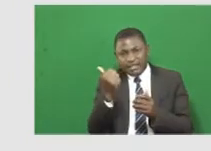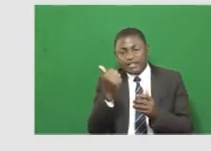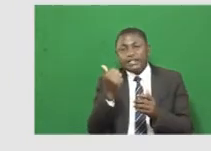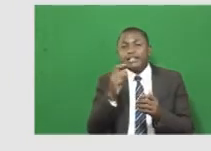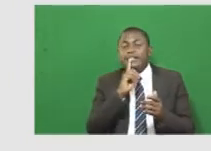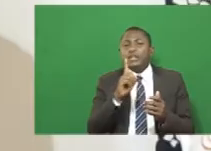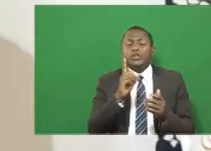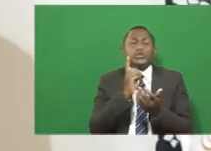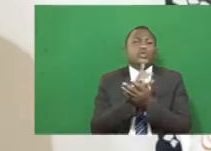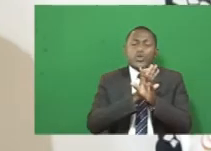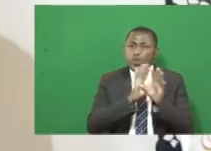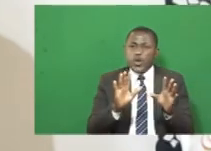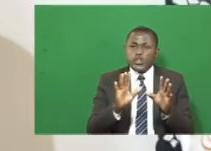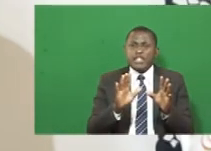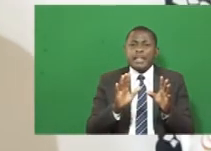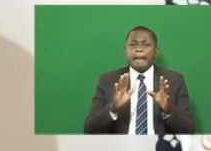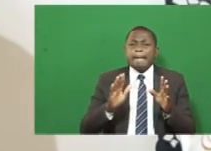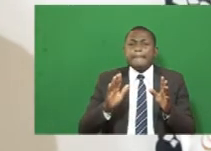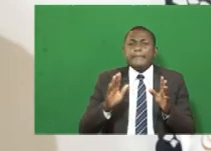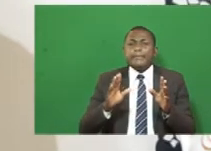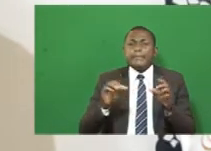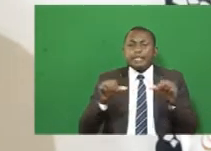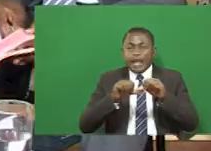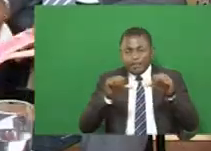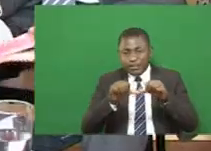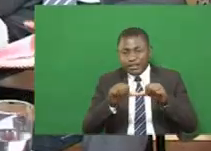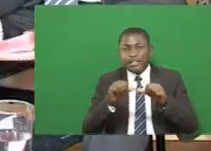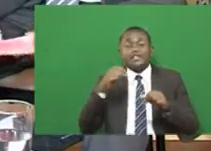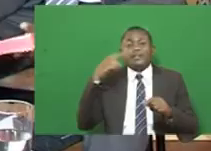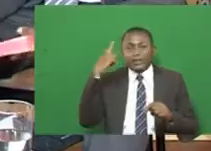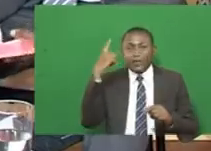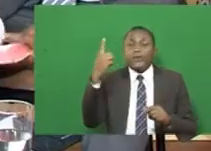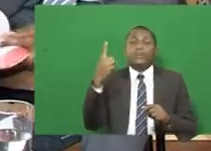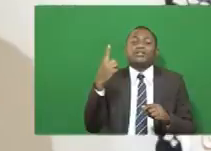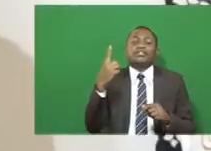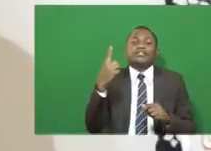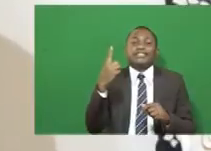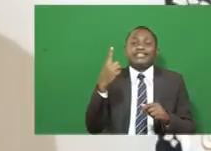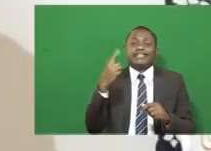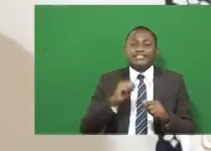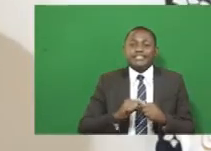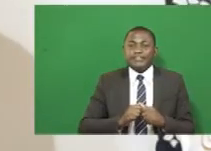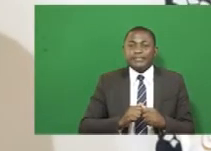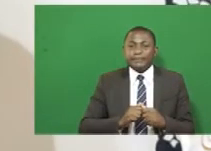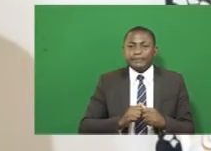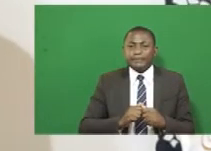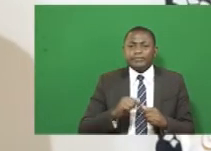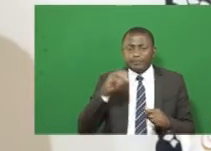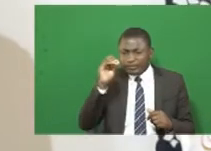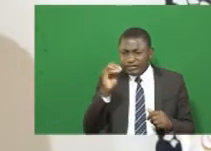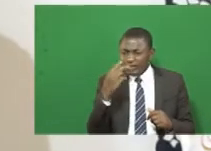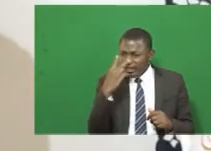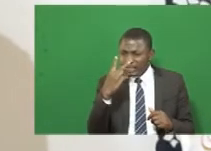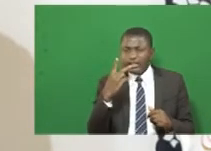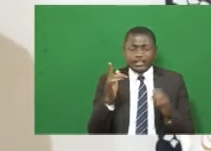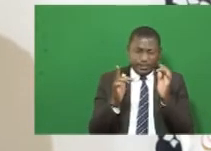sezvamakamuidza pamasa. Mhm. Saka Jesu akati aiwa zvakanzi usaidze Mwari wako. Anditi zvona. Saka mavhesi ari kukoteranwa.